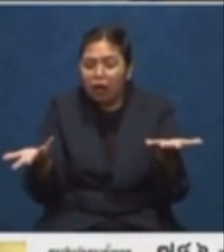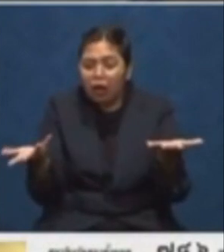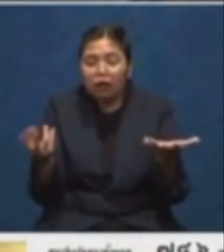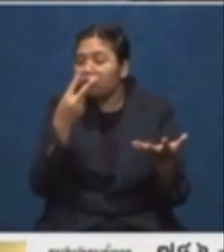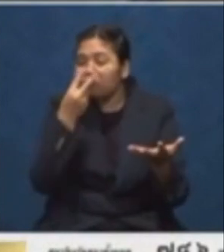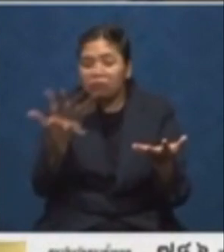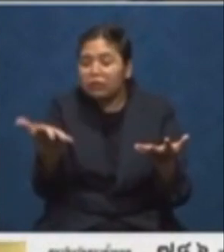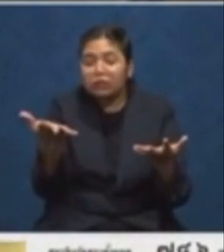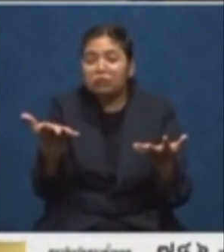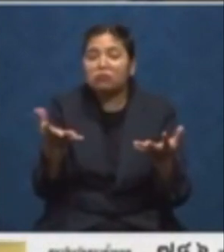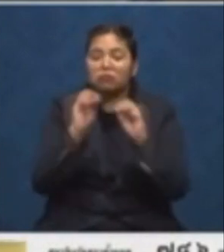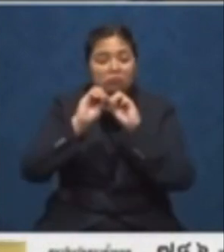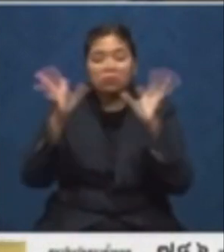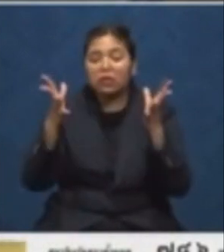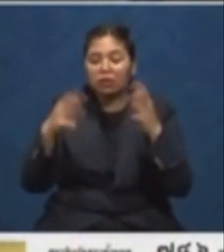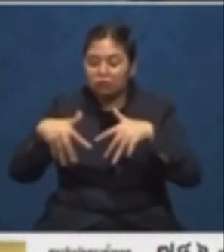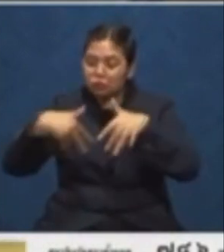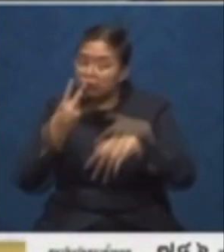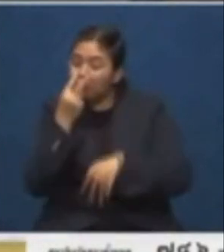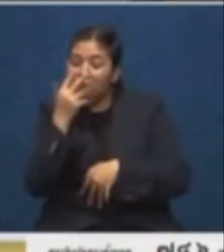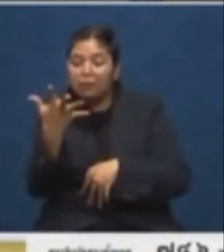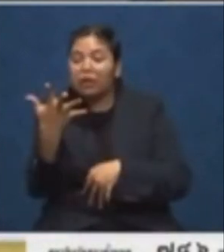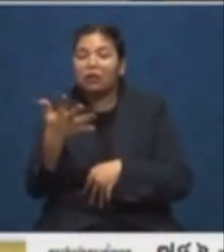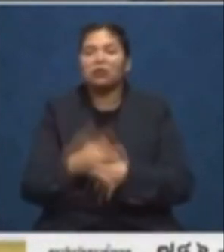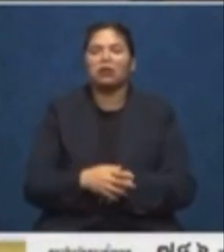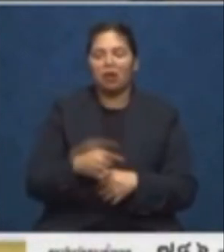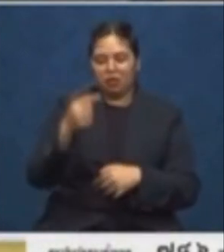มว่าสิ่งเหล่านี้จะไ